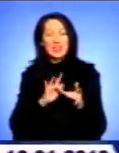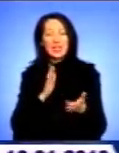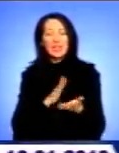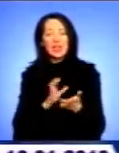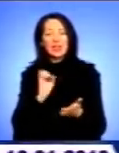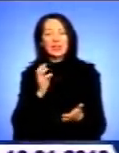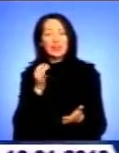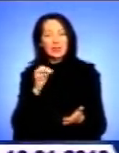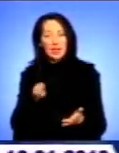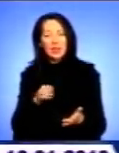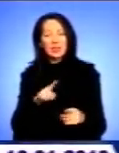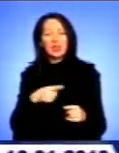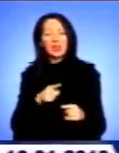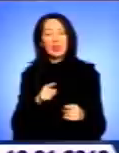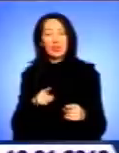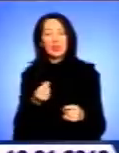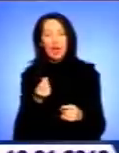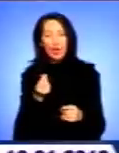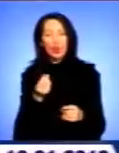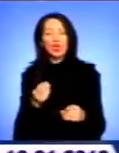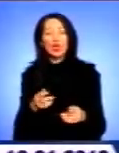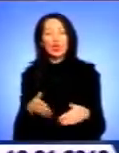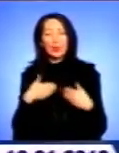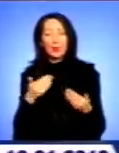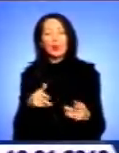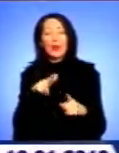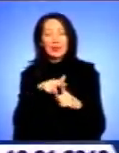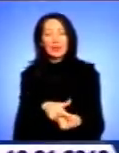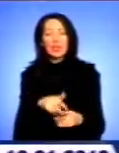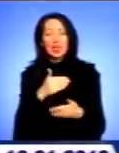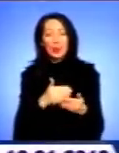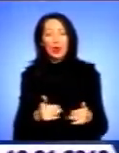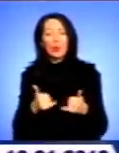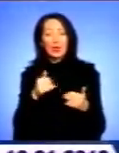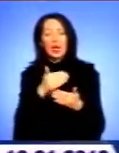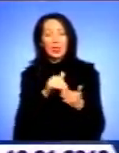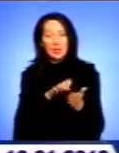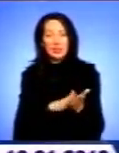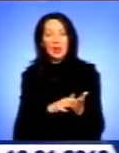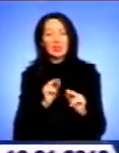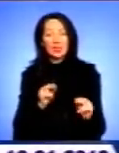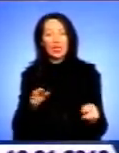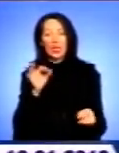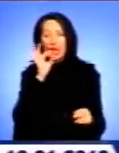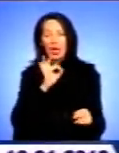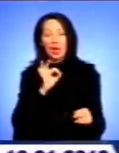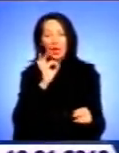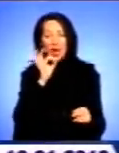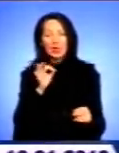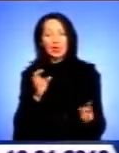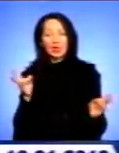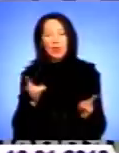певну плату пропонують завантажити програму для реєстрації. Педагоги радять абітурієнтам користуватися офіційними